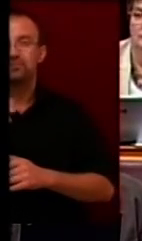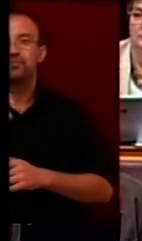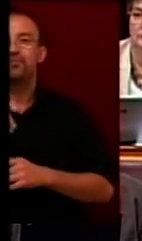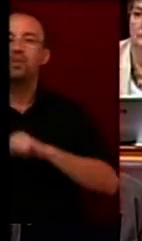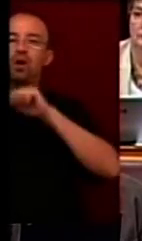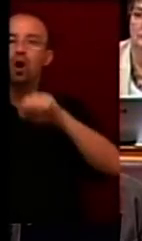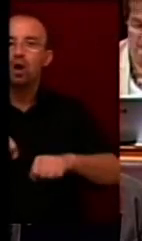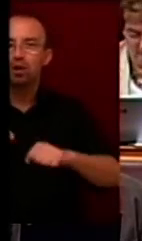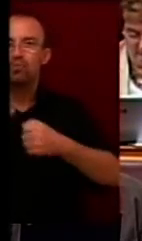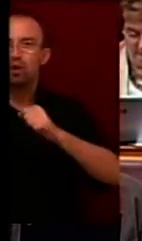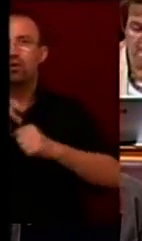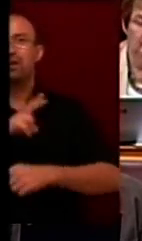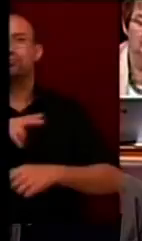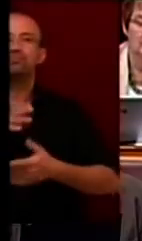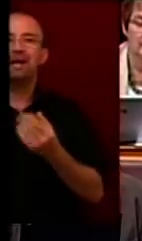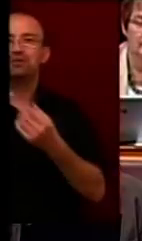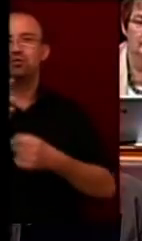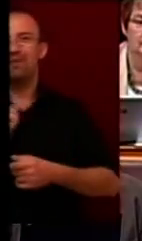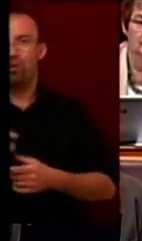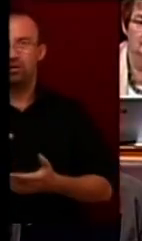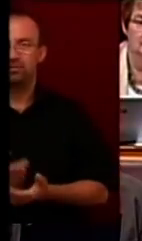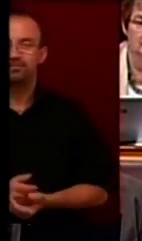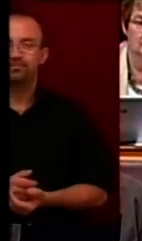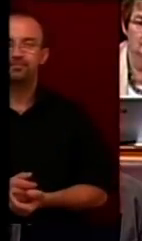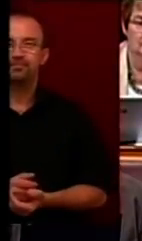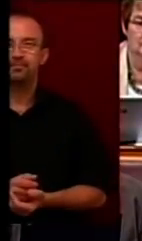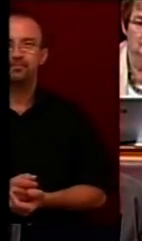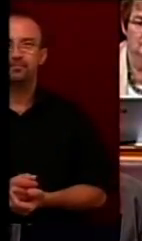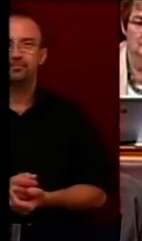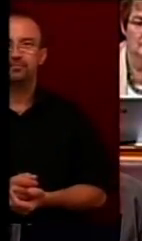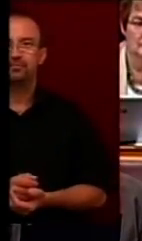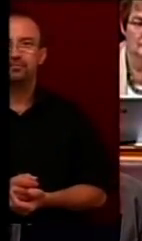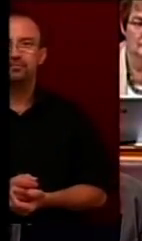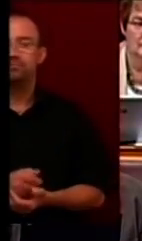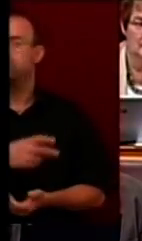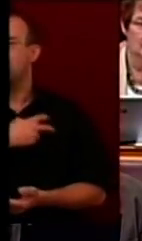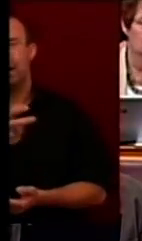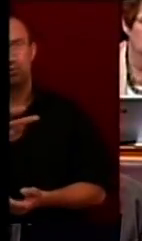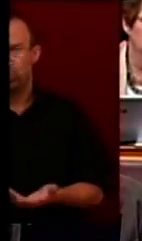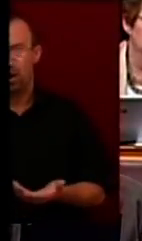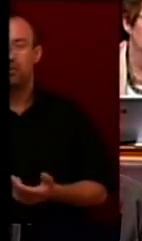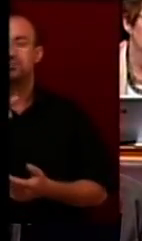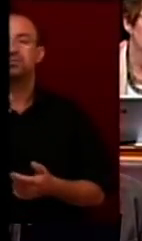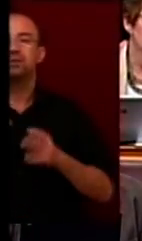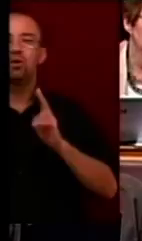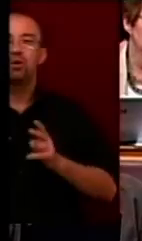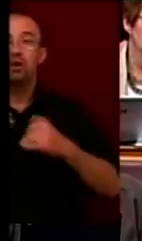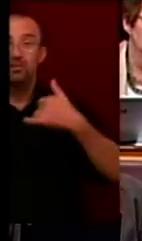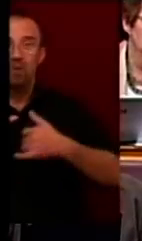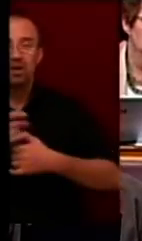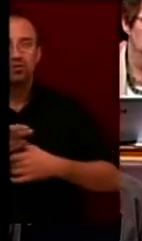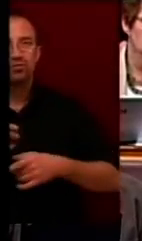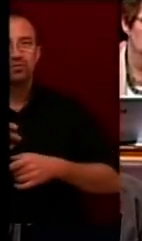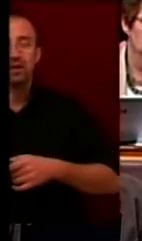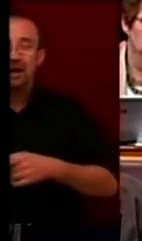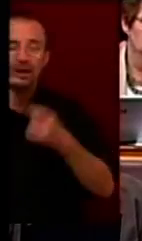a hatalomgyakorlás puszta eszközévé alacsonyította azt. Nem csodálkozhatunk tehát azon, hogy még ma is lesújtó